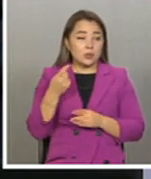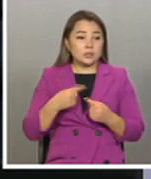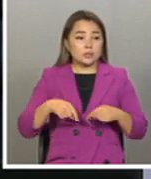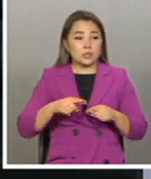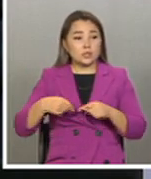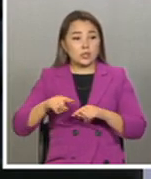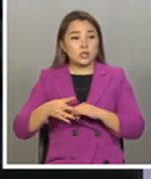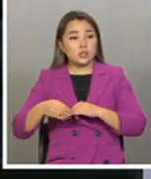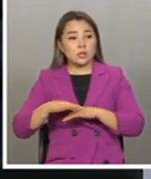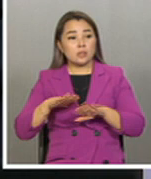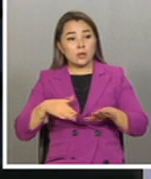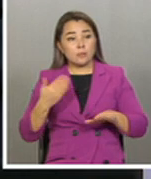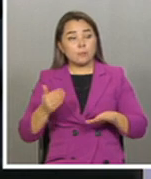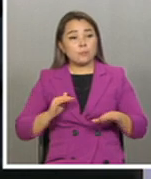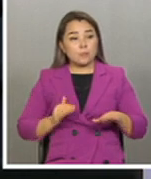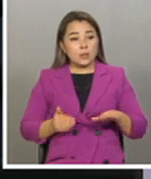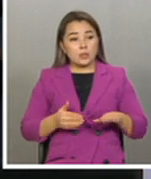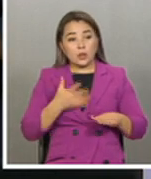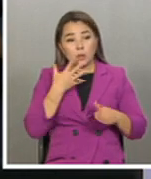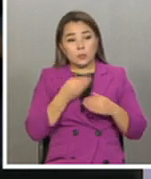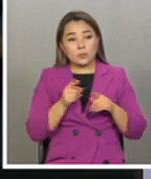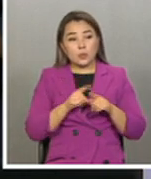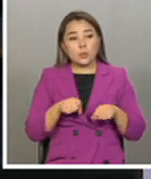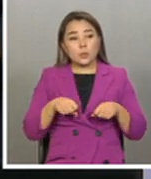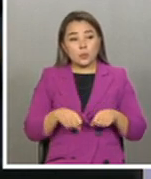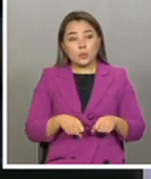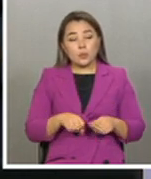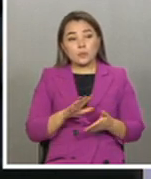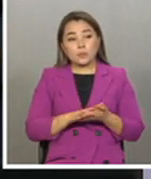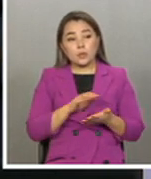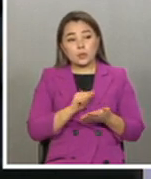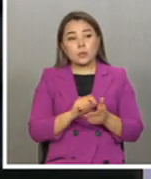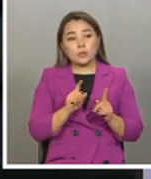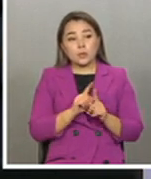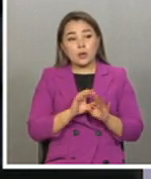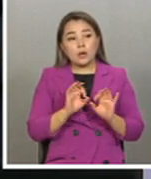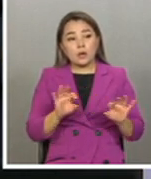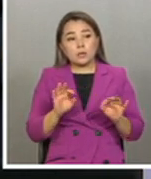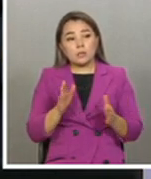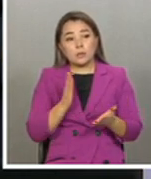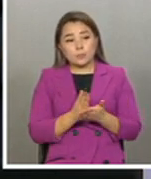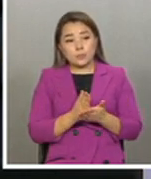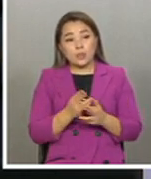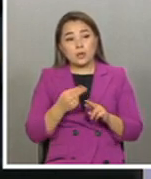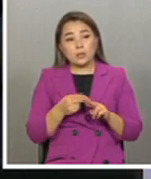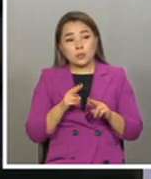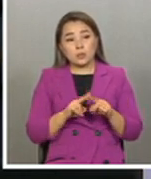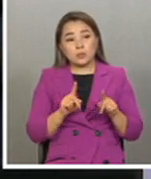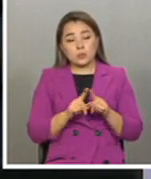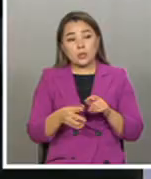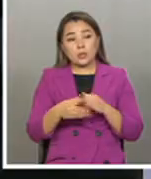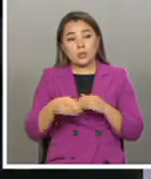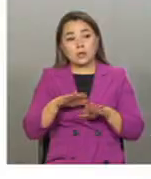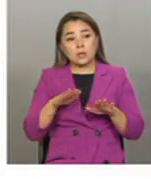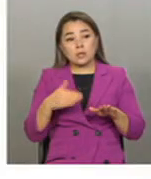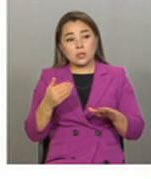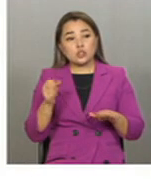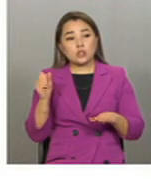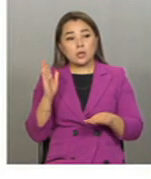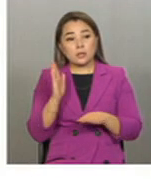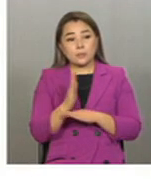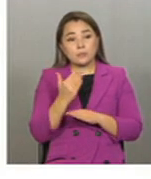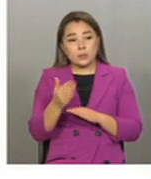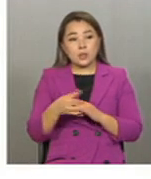жерге жеке меншік құқығының жойылғандығы туралы айтылады. Және осы жер туралы жарғыда